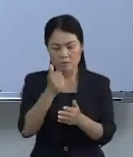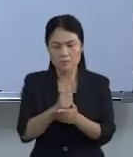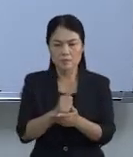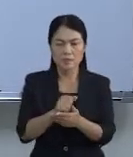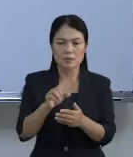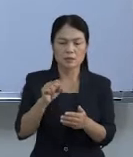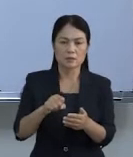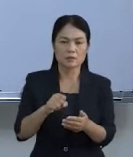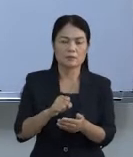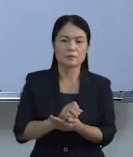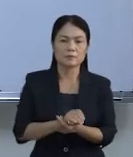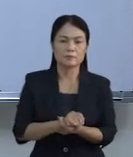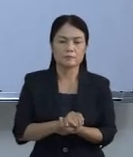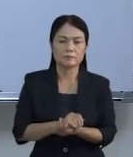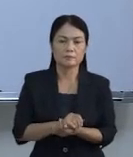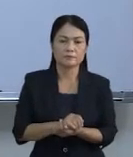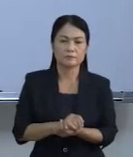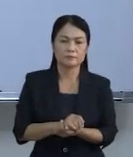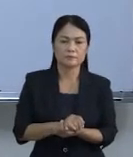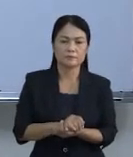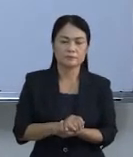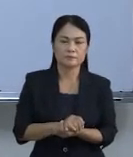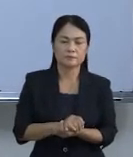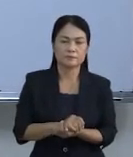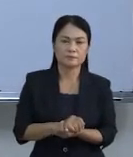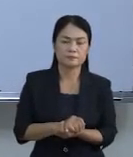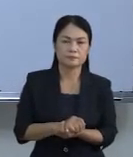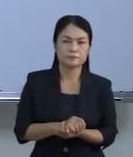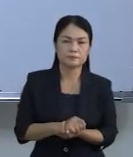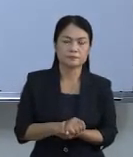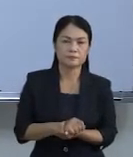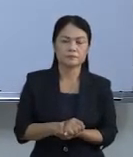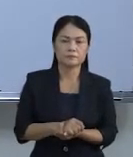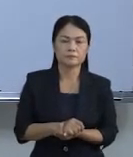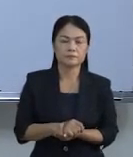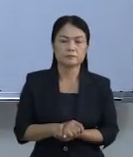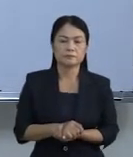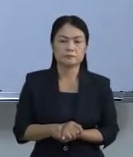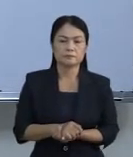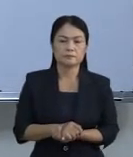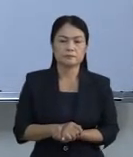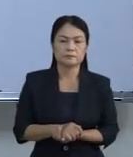to và cụ lịch nó xung tố